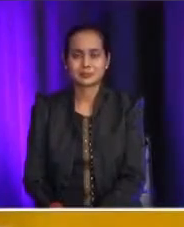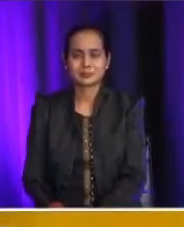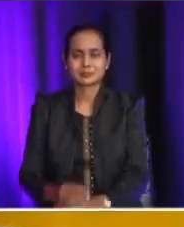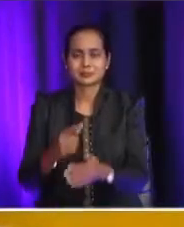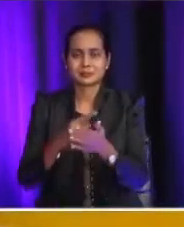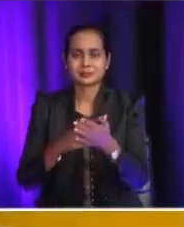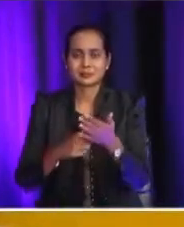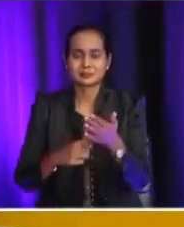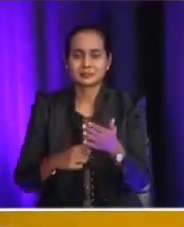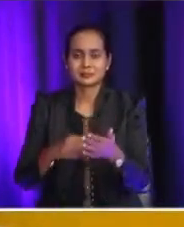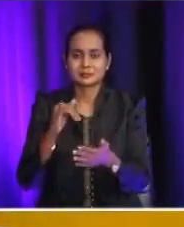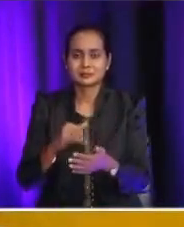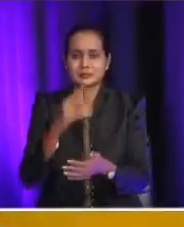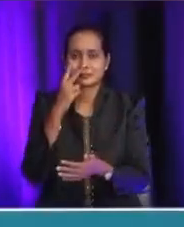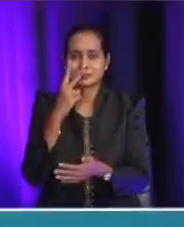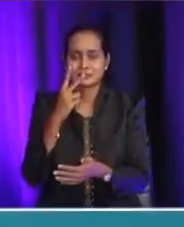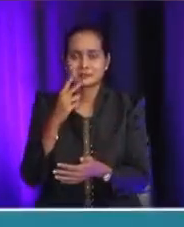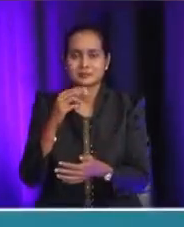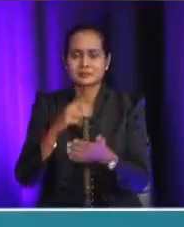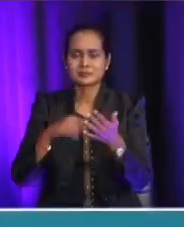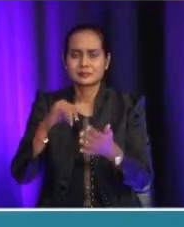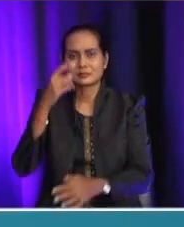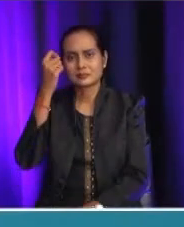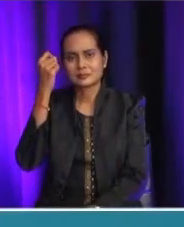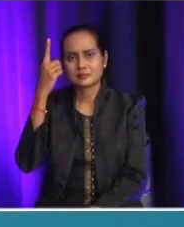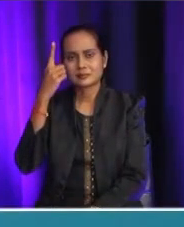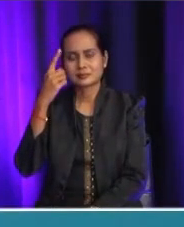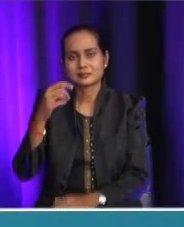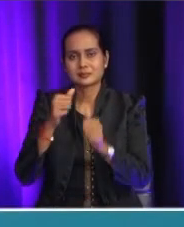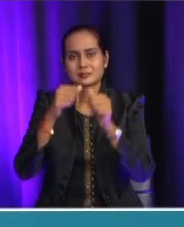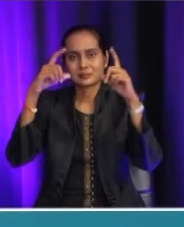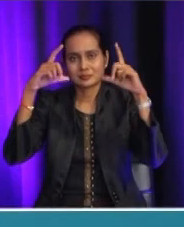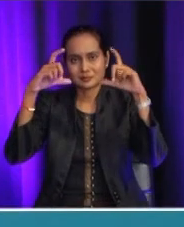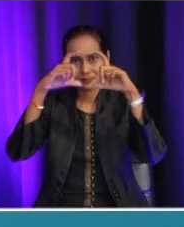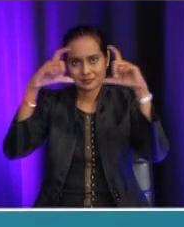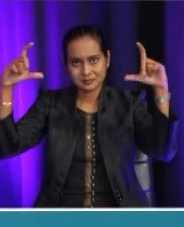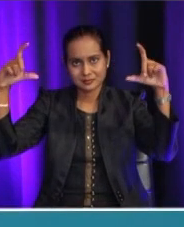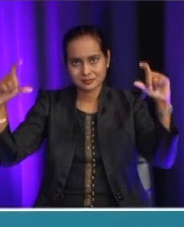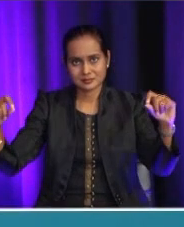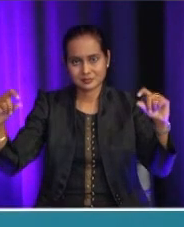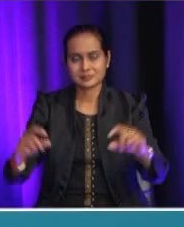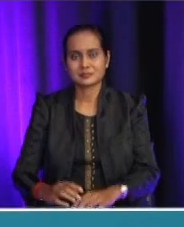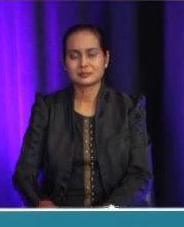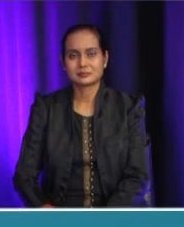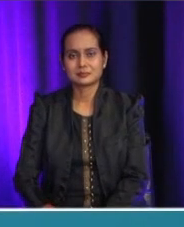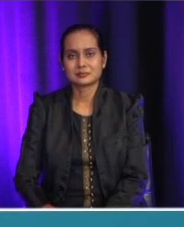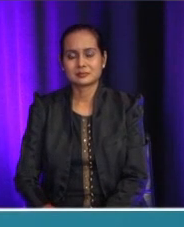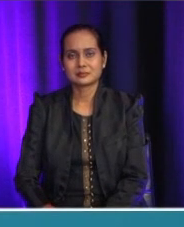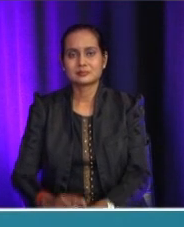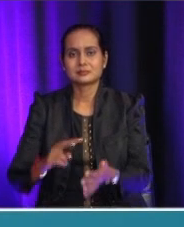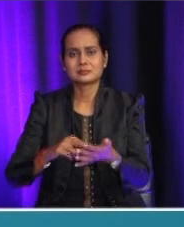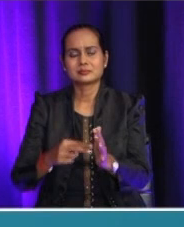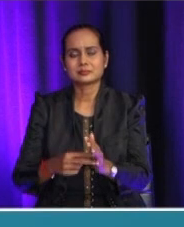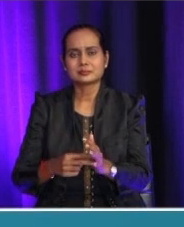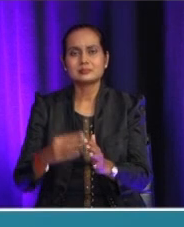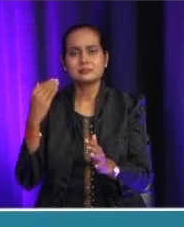daripada petikan ni, apa yang Akmal faham sebenarnya? Apa yang saya faham, kalau kita dapat lihat sebenarnya ianya mempunyai peningkatan cikgu